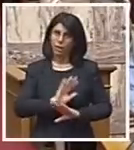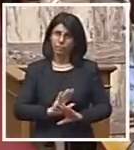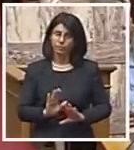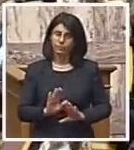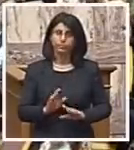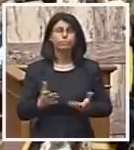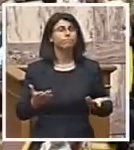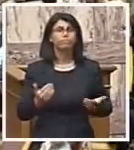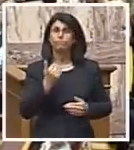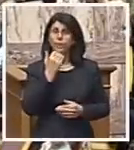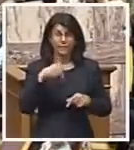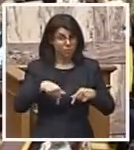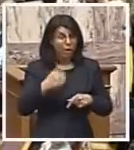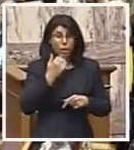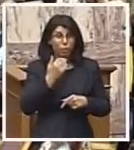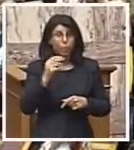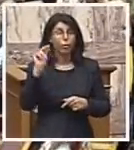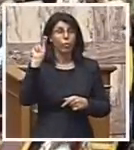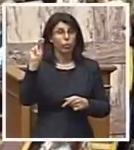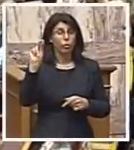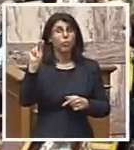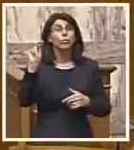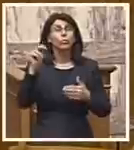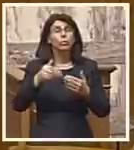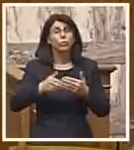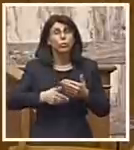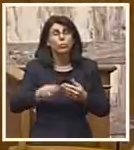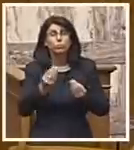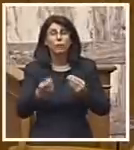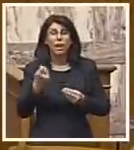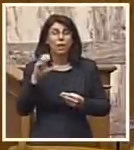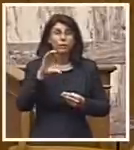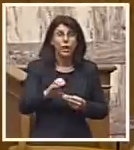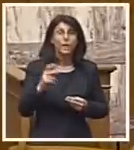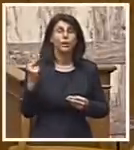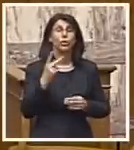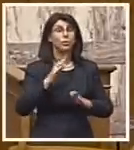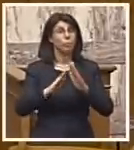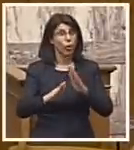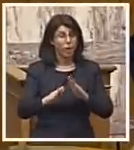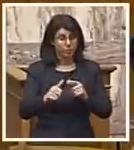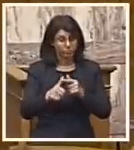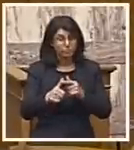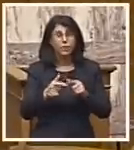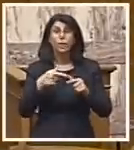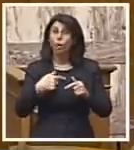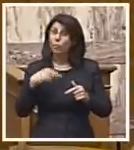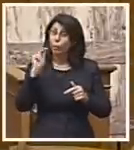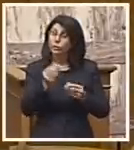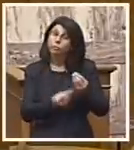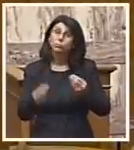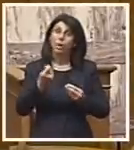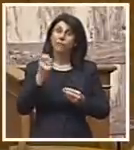μπορούμε να υποσχεθούμε σήμερα νέα λεφτά για κοινωνική πρόνοια. Δεν μπορούμε σήμερα να υποσχεθούμε περισσότερα